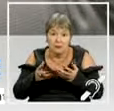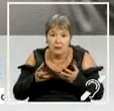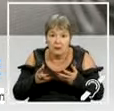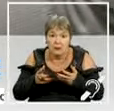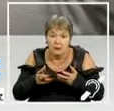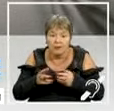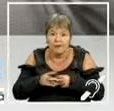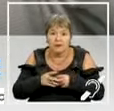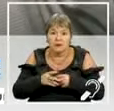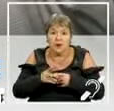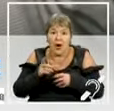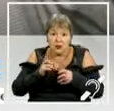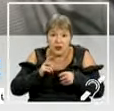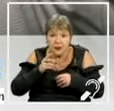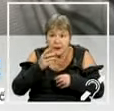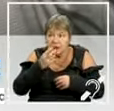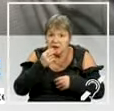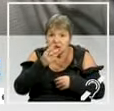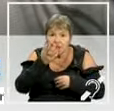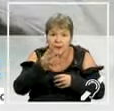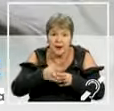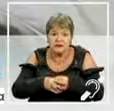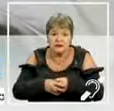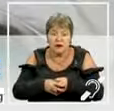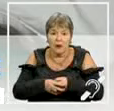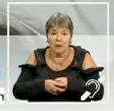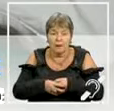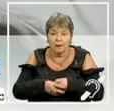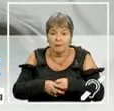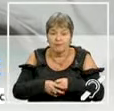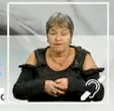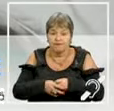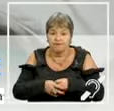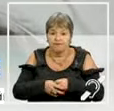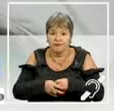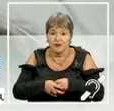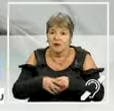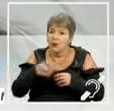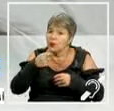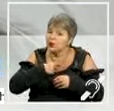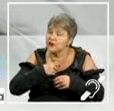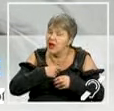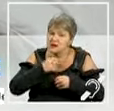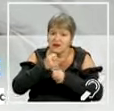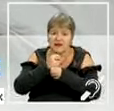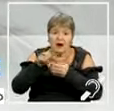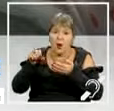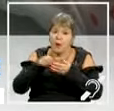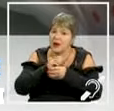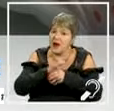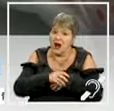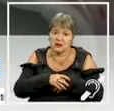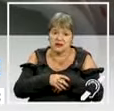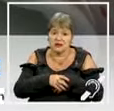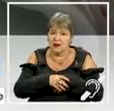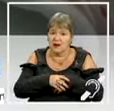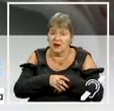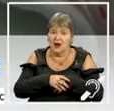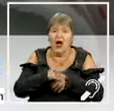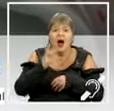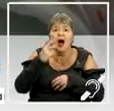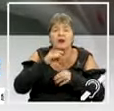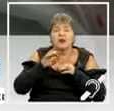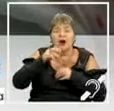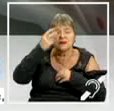doctorița? Eu așa cred. Cred că se putea face și o operație cezariană. Cei doi soți au sesizat și